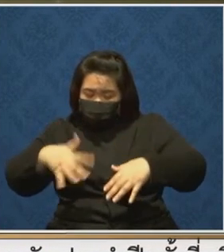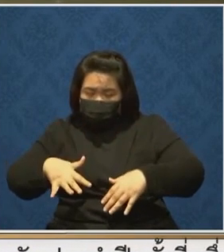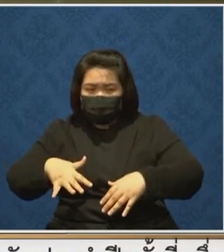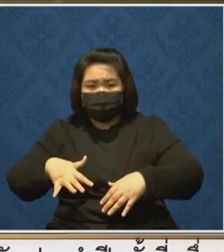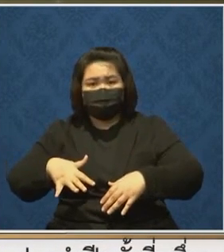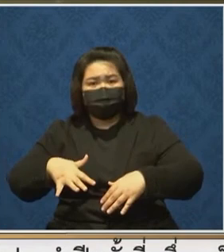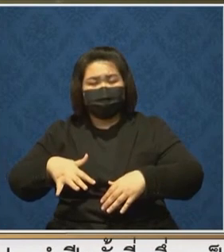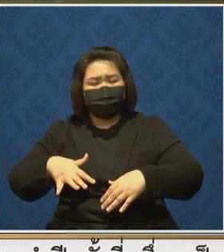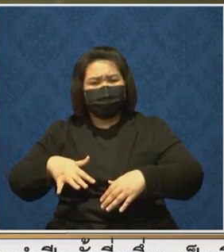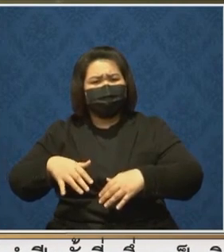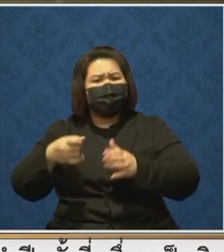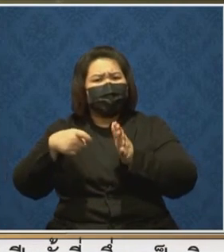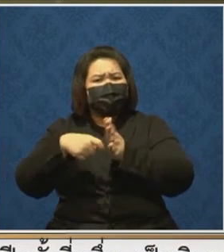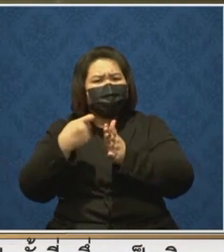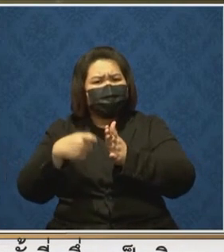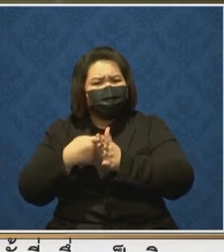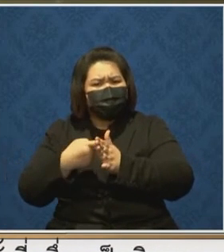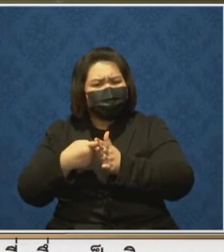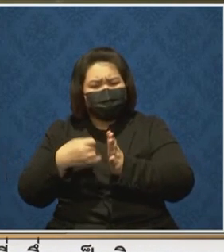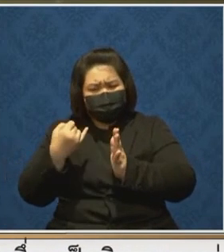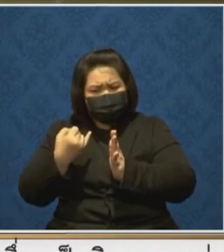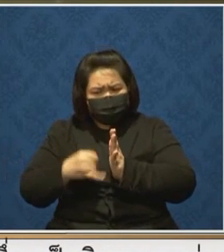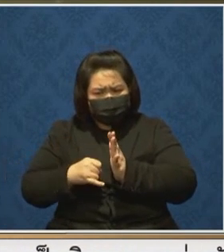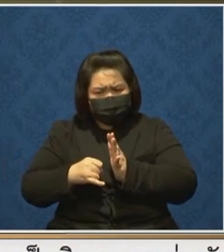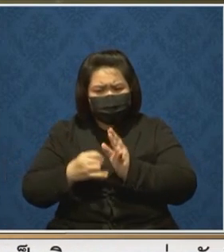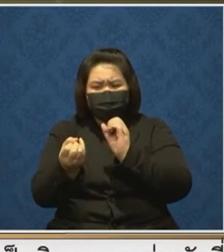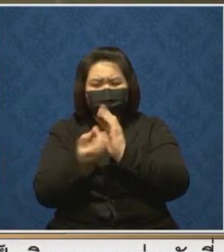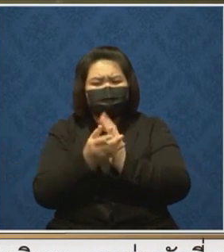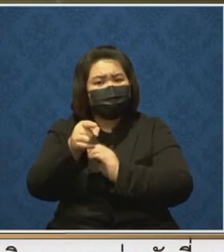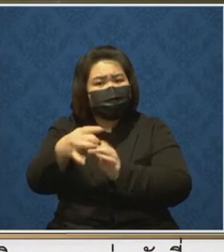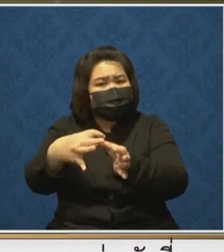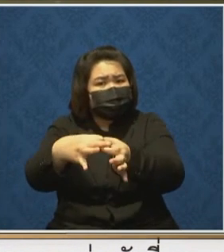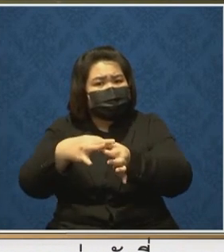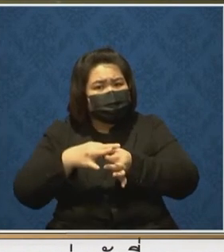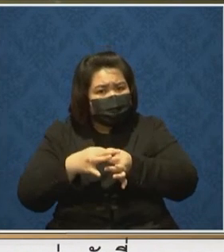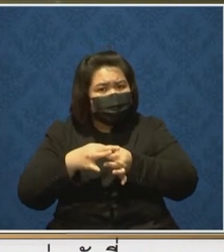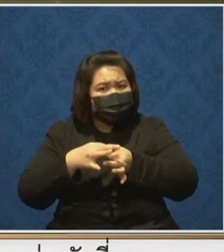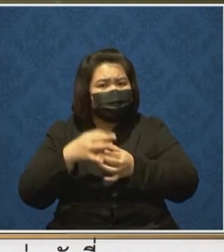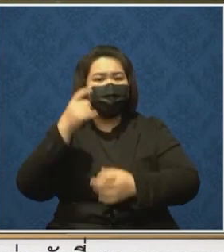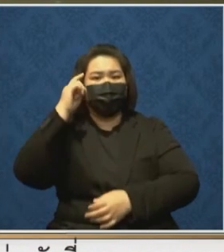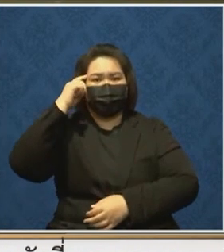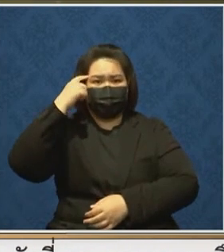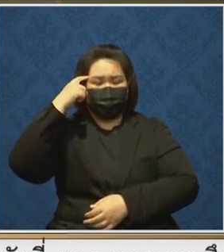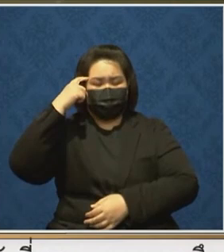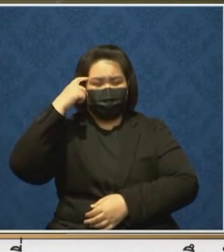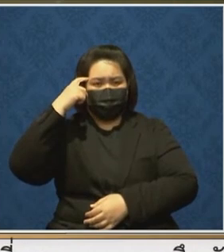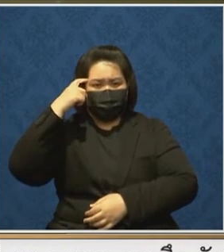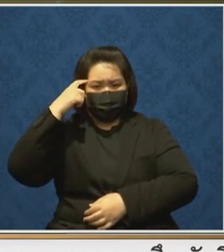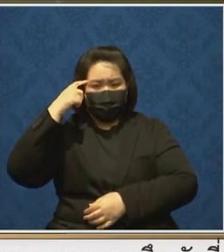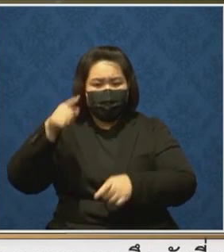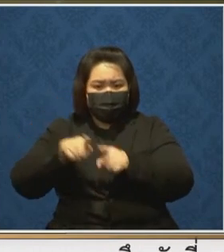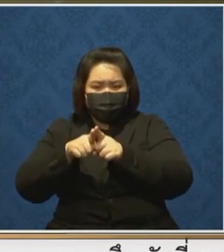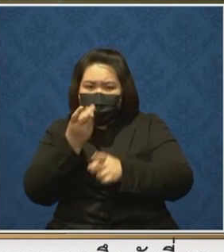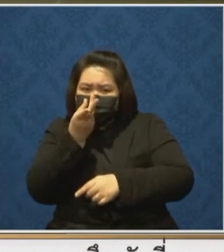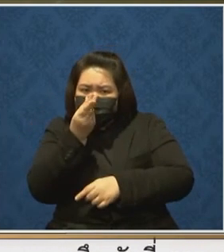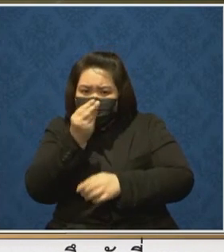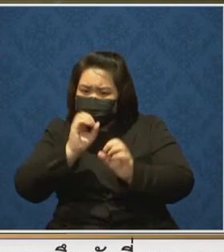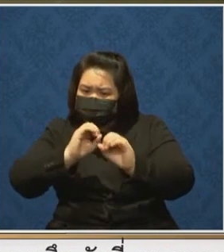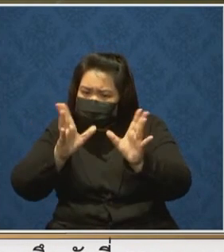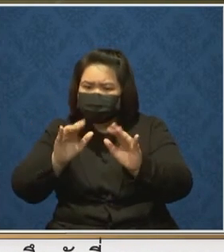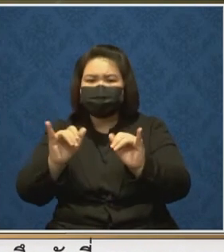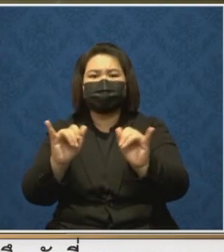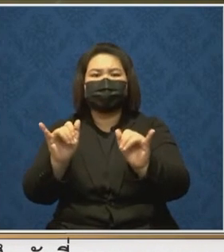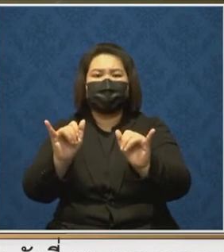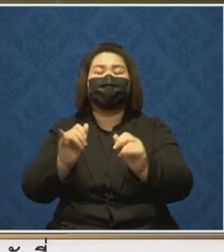ว่าข้อเทรุจริในเอกสารของ